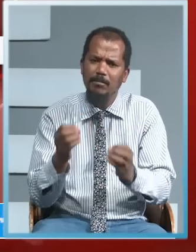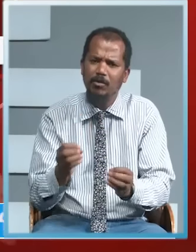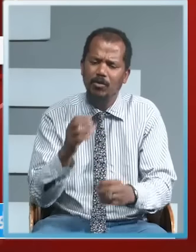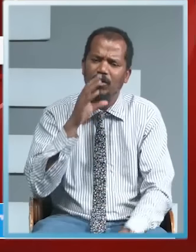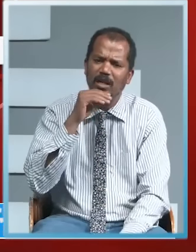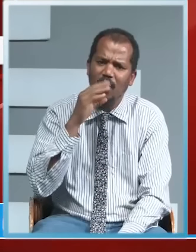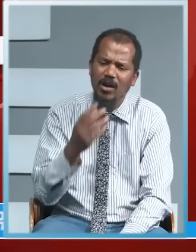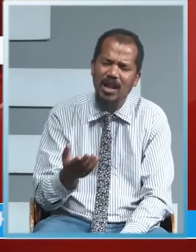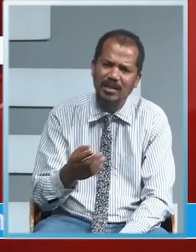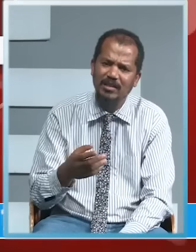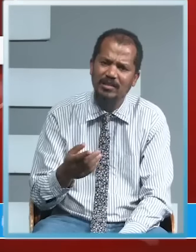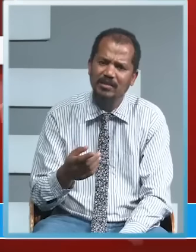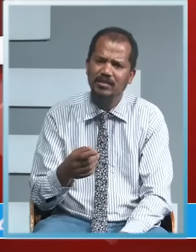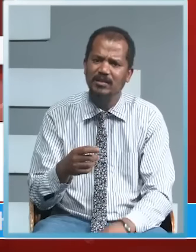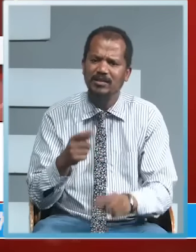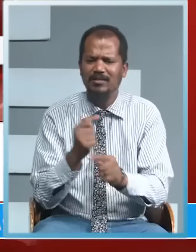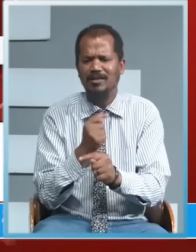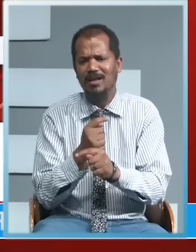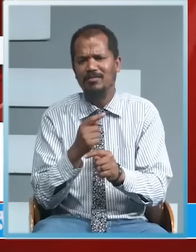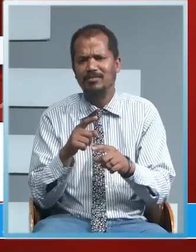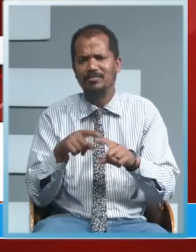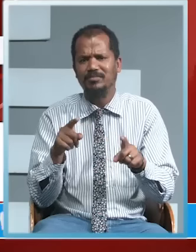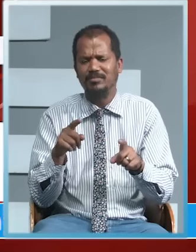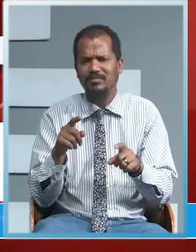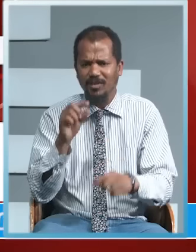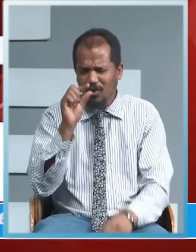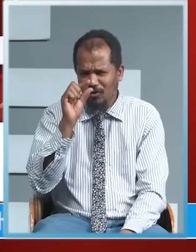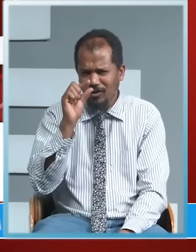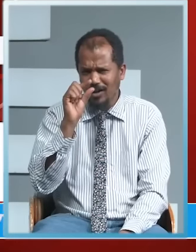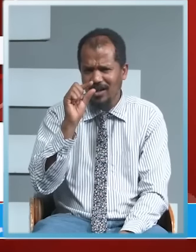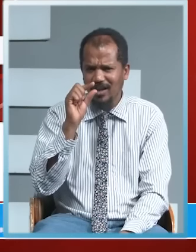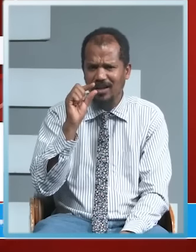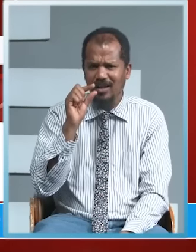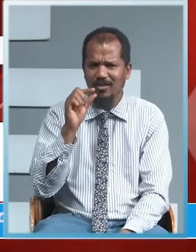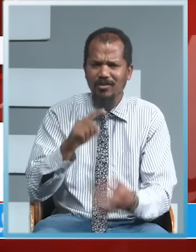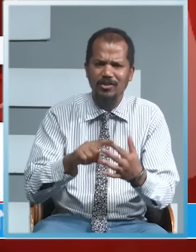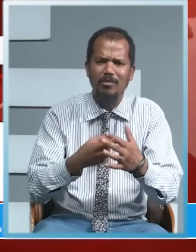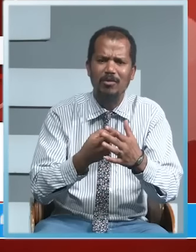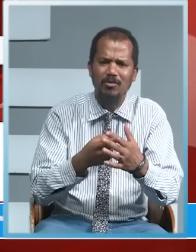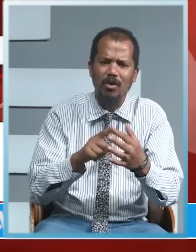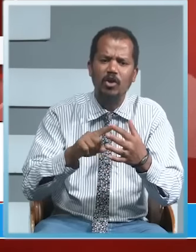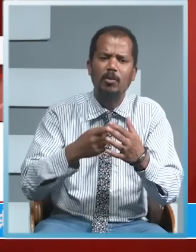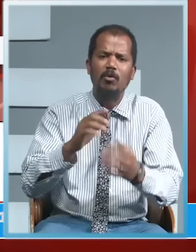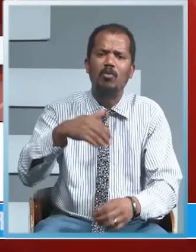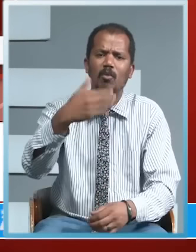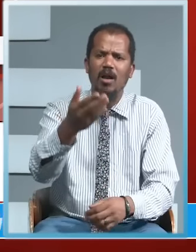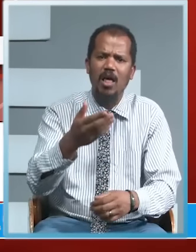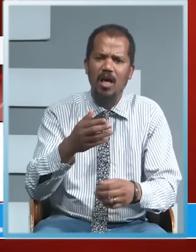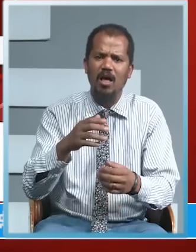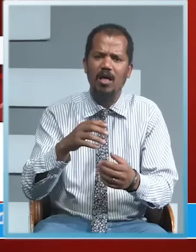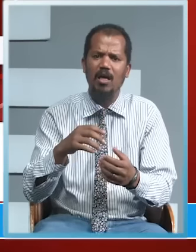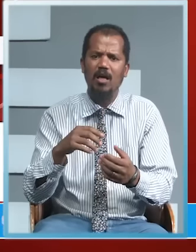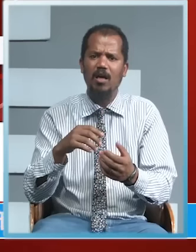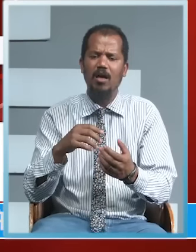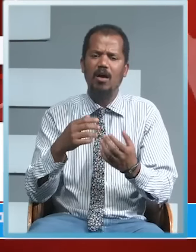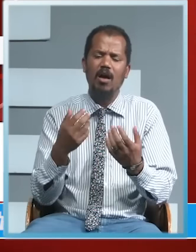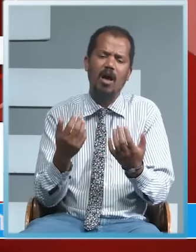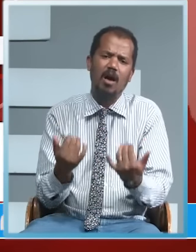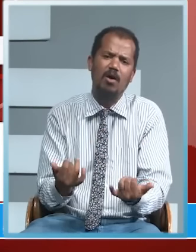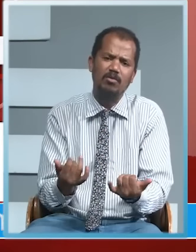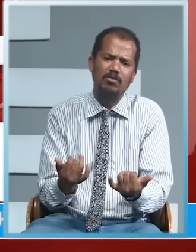ተግባራዊ አይሆንም። በቃ ተግባራዊ አይሆንም። የተወሰነ ጀመሩ። ከጀመሩ በኋላ ደግሞ ማዕከል ደግሞ ምን እንደመጣ